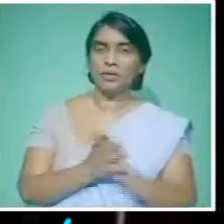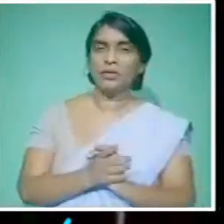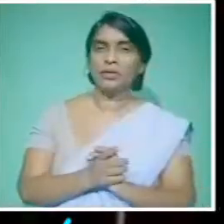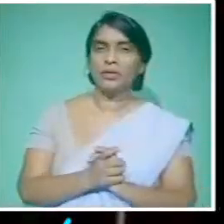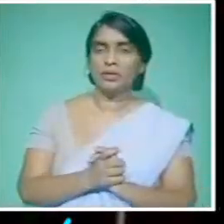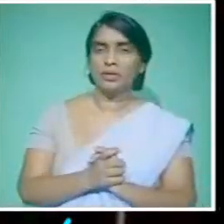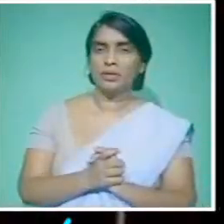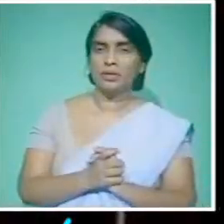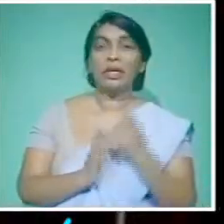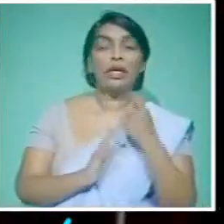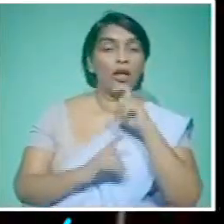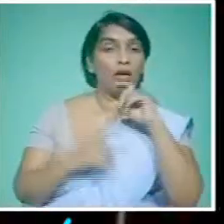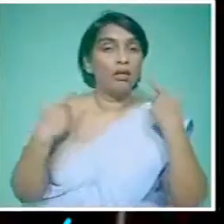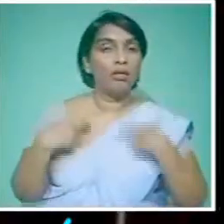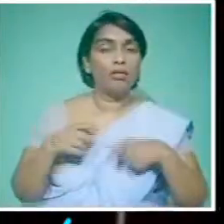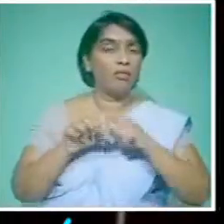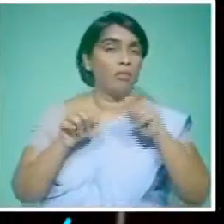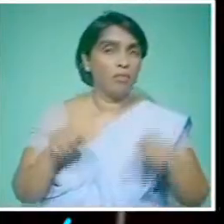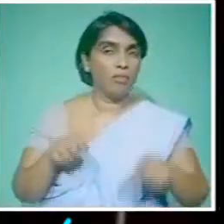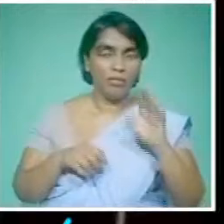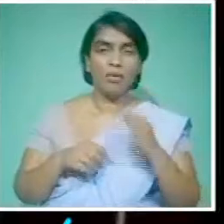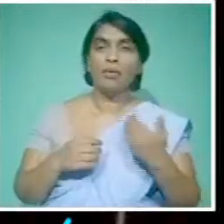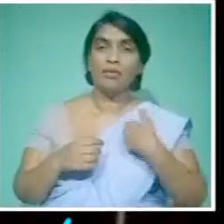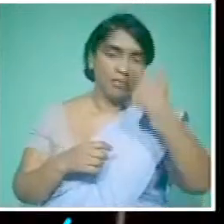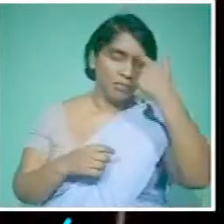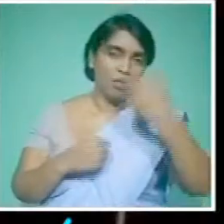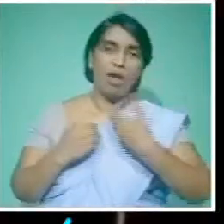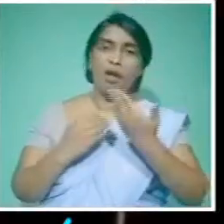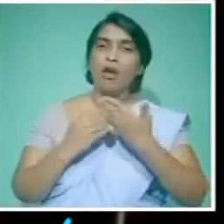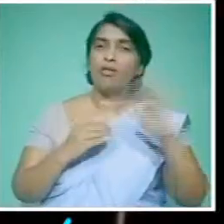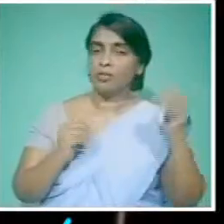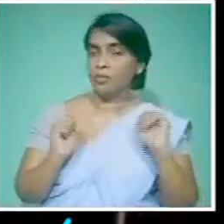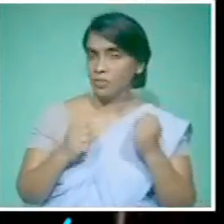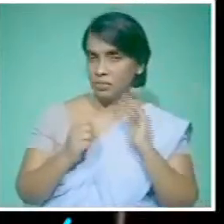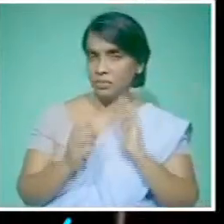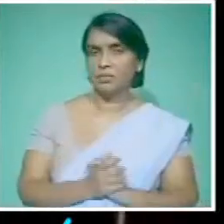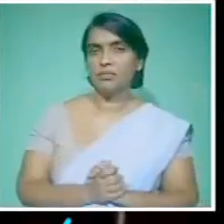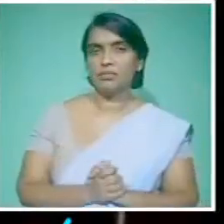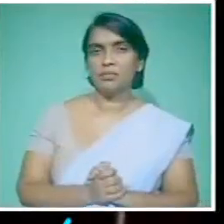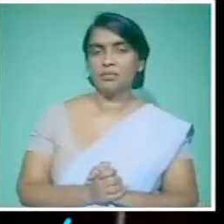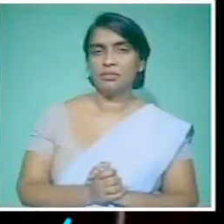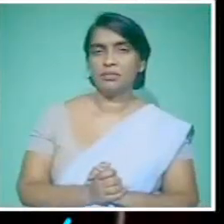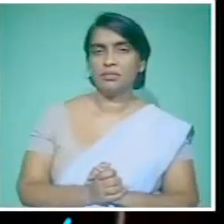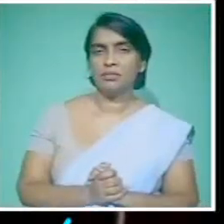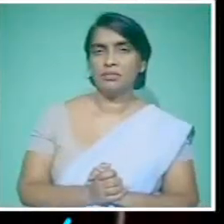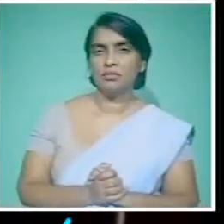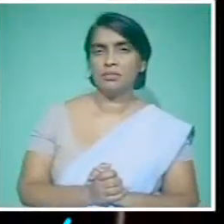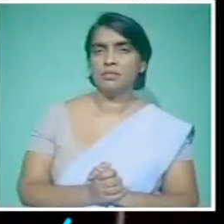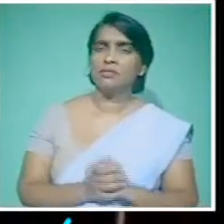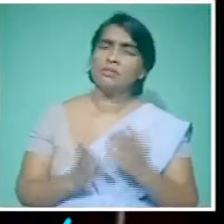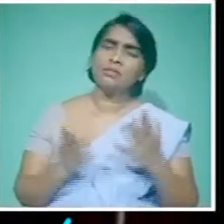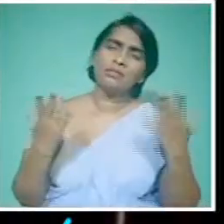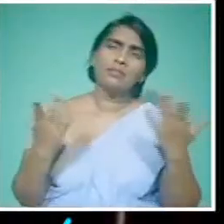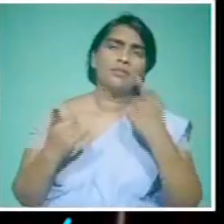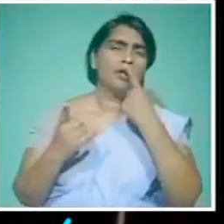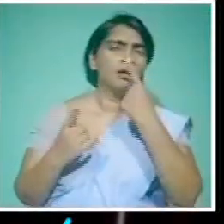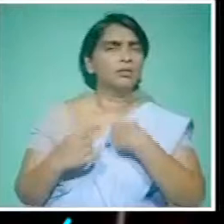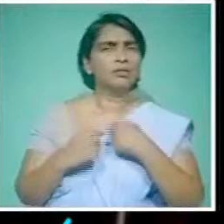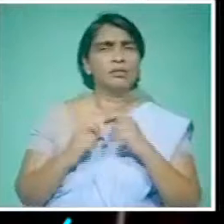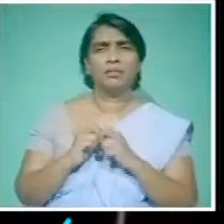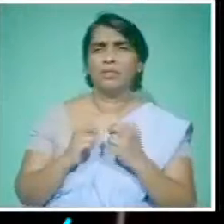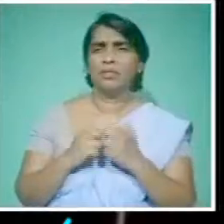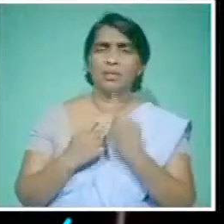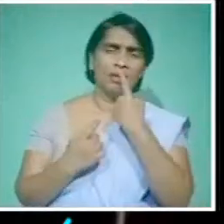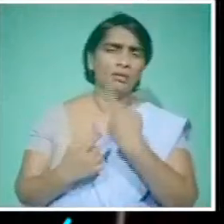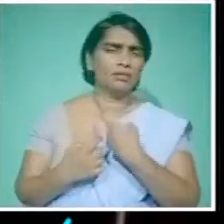මේ නීතිඥ මණ්ඩලයක් පත් කරගෙන මාව මේකෙන් එළියට දාන්න උත්සාහ කරනවා. මට ඕන දෙයක් ඔයගලන් කතා කරන්න ඕන